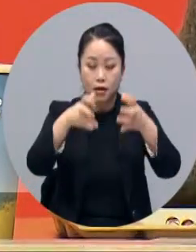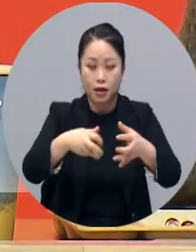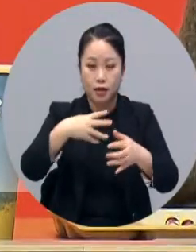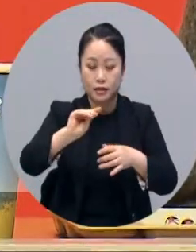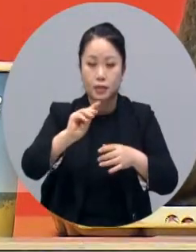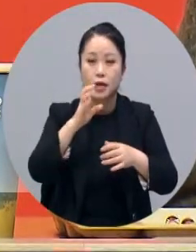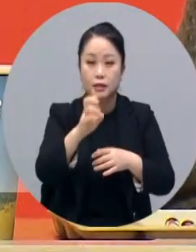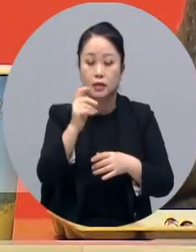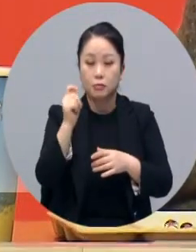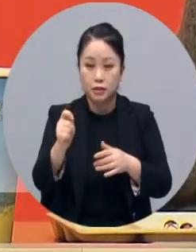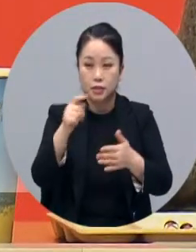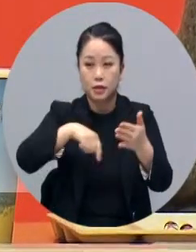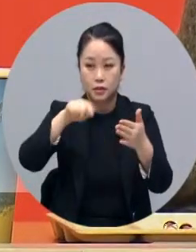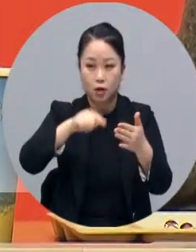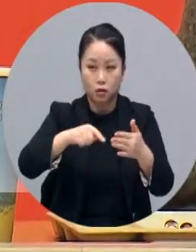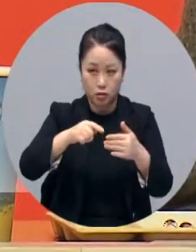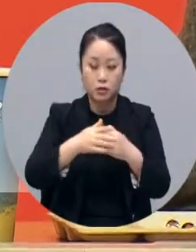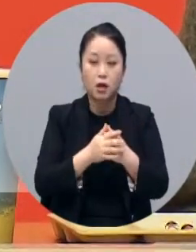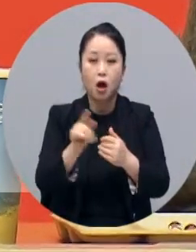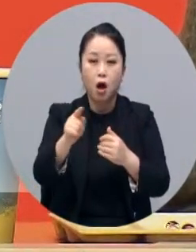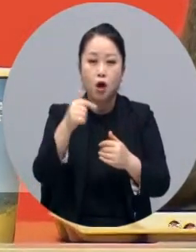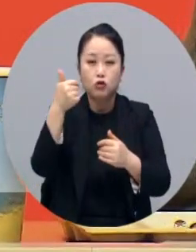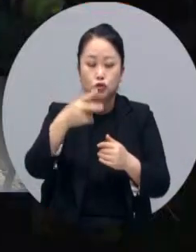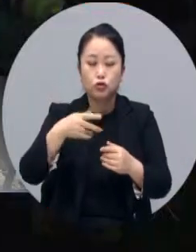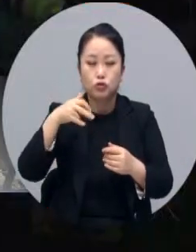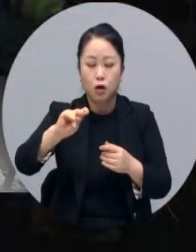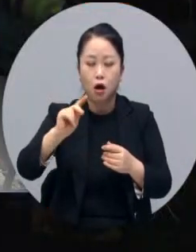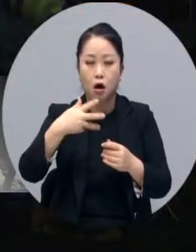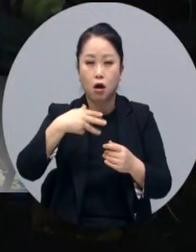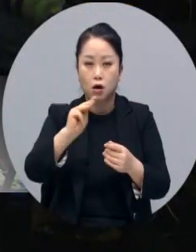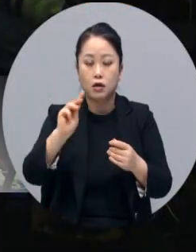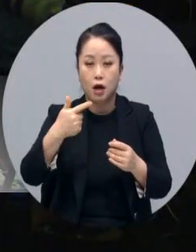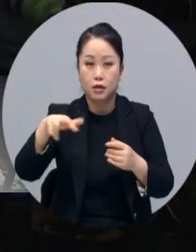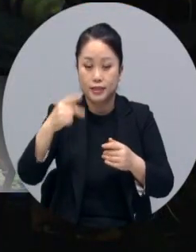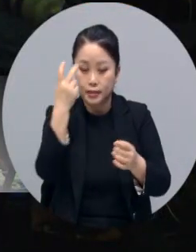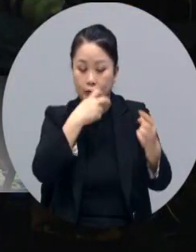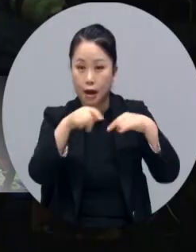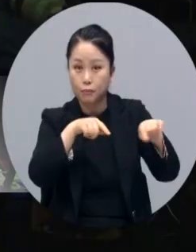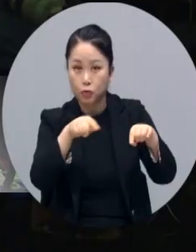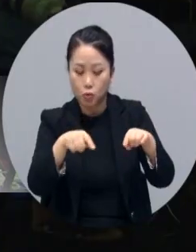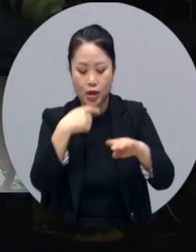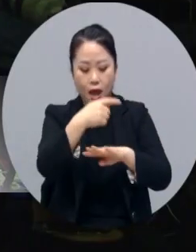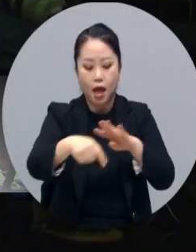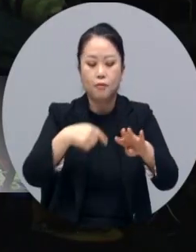심사위원들과 칸 영화제 감독상을 수상한 미겔 고메스 감독이 핸드 프린팅